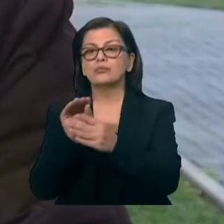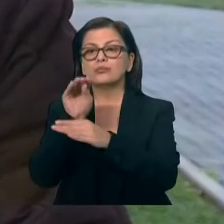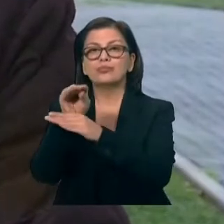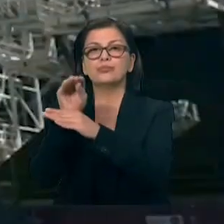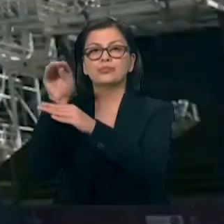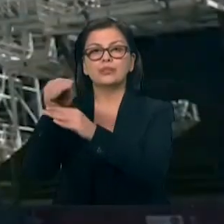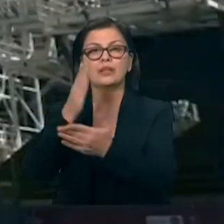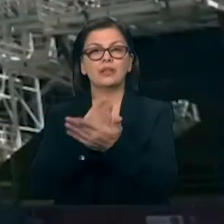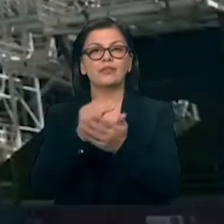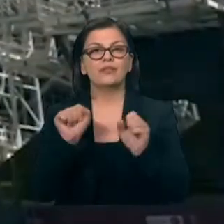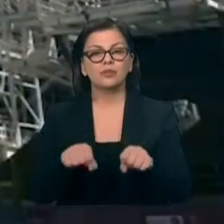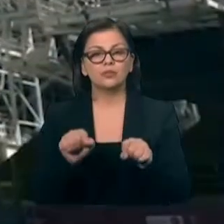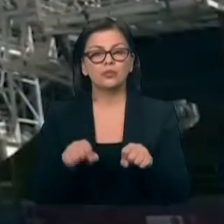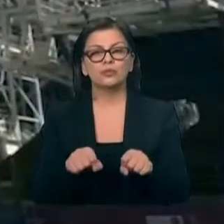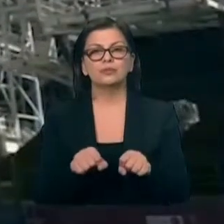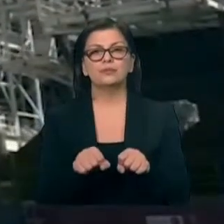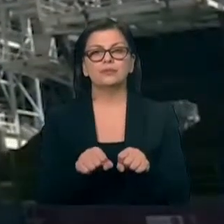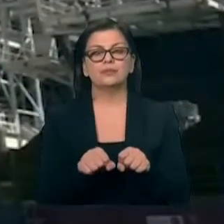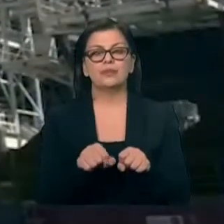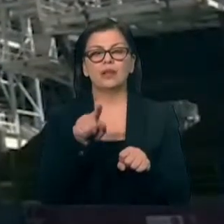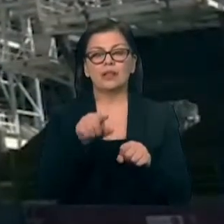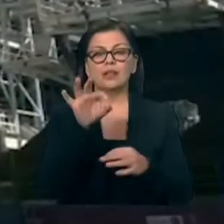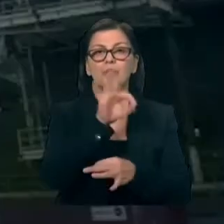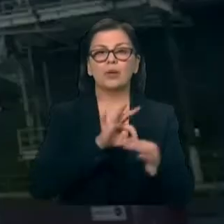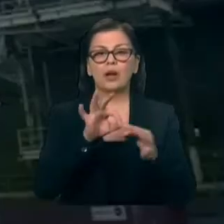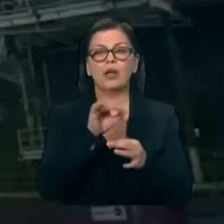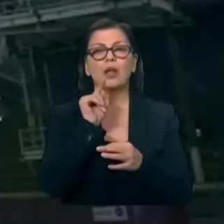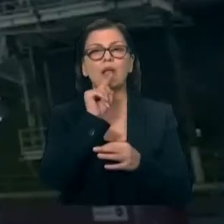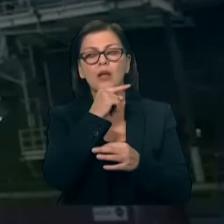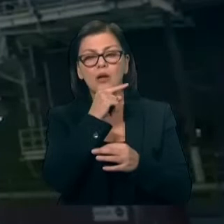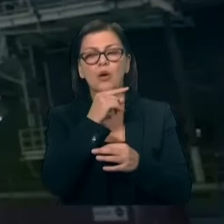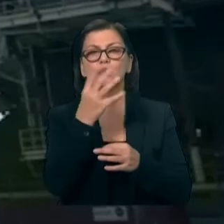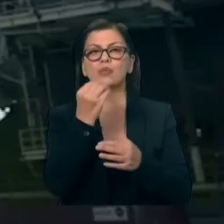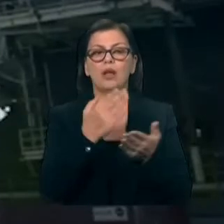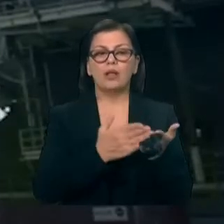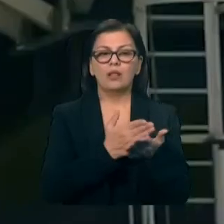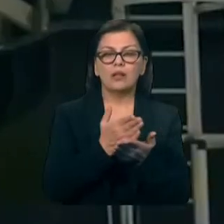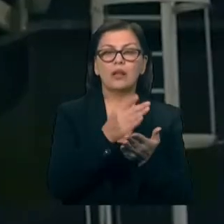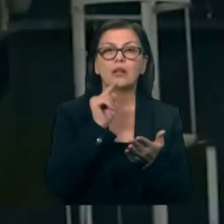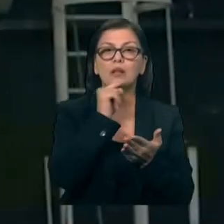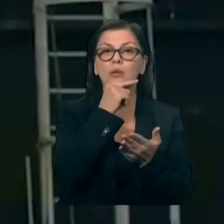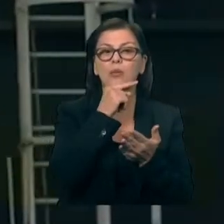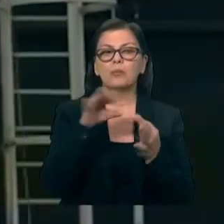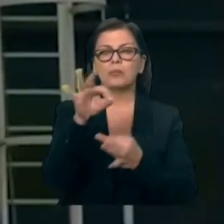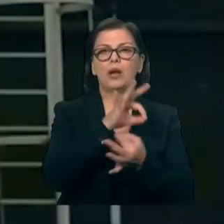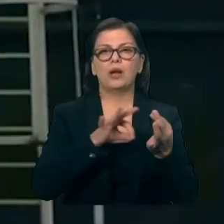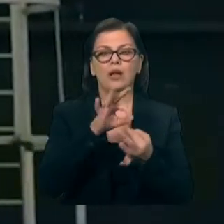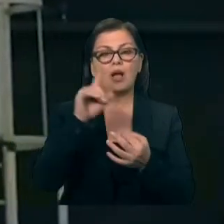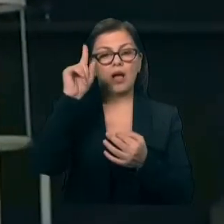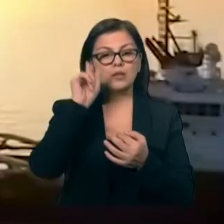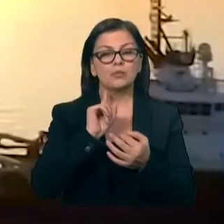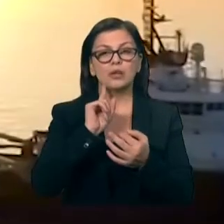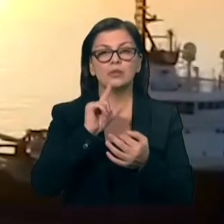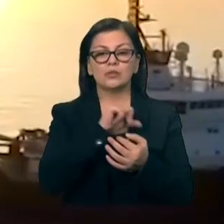imkanları vardır. Cənub qaz dəhlizi təkcə iqtisadi deyil, həm də siyasi iqtisadi layihədir. Azərbaycan bununla Avropada, eləcə